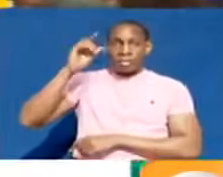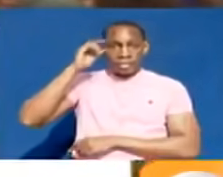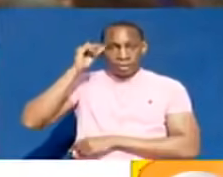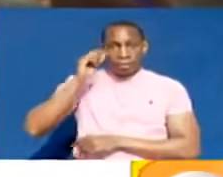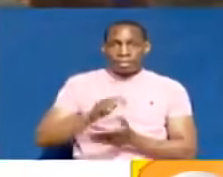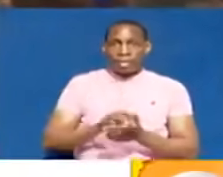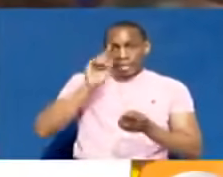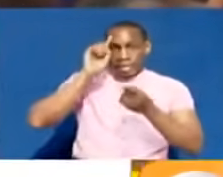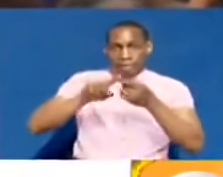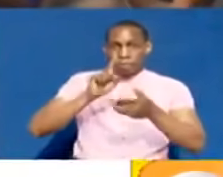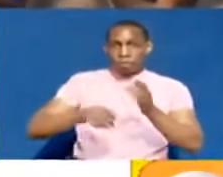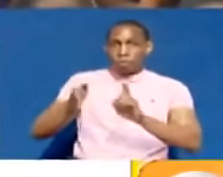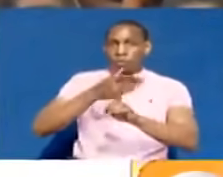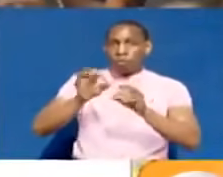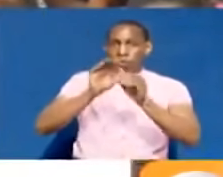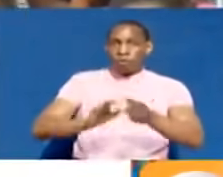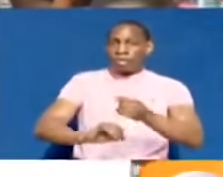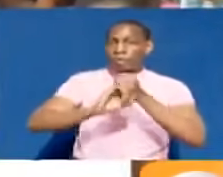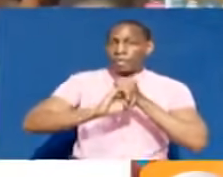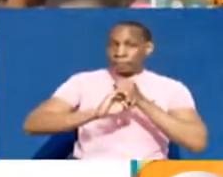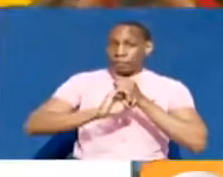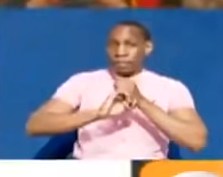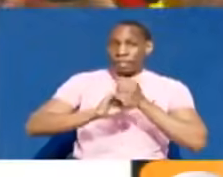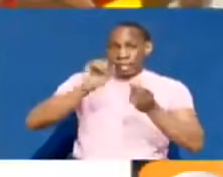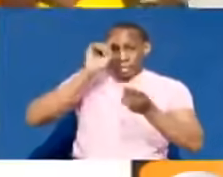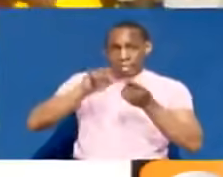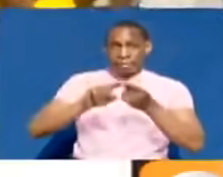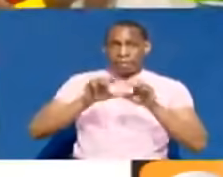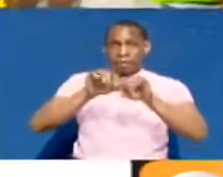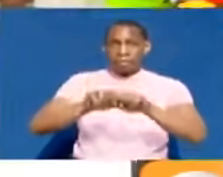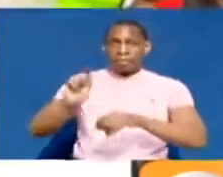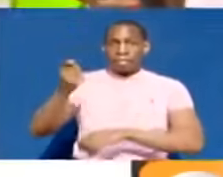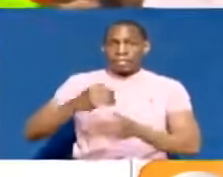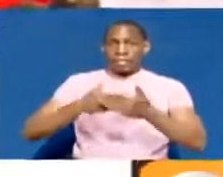Mombasa, akinuia kuwavutia wapiga kura kumuunga mkono azma yake ya